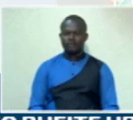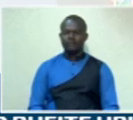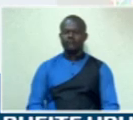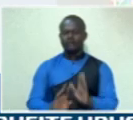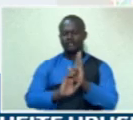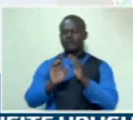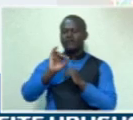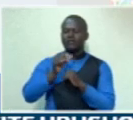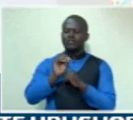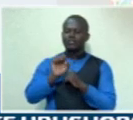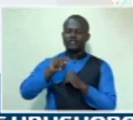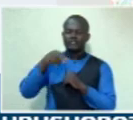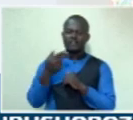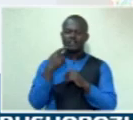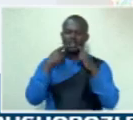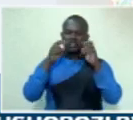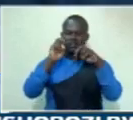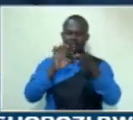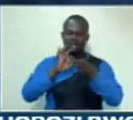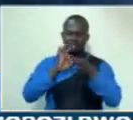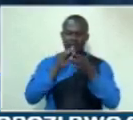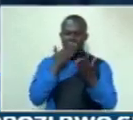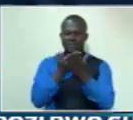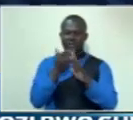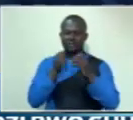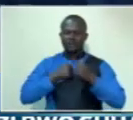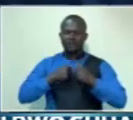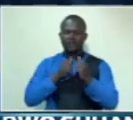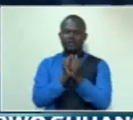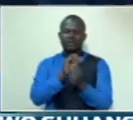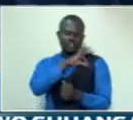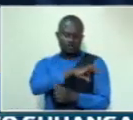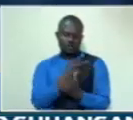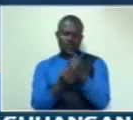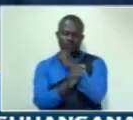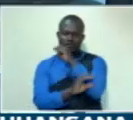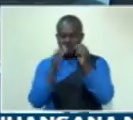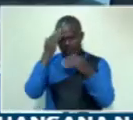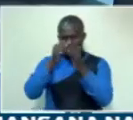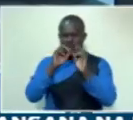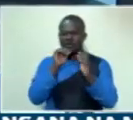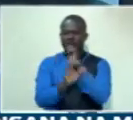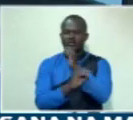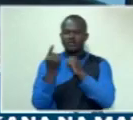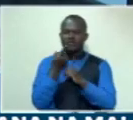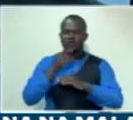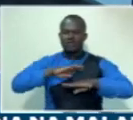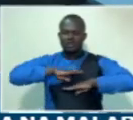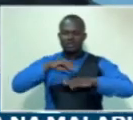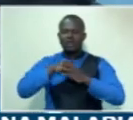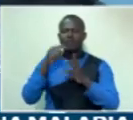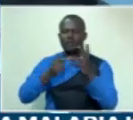Ambasaderi Joseph Nsengimana avuga ko imibanire myiza hagati y'u Rwanda n'u Bufaransa iri mu nyungu z'ibihugu byombi, kuko nta gihugu na kimwe cyihaza muri